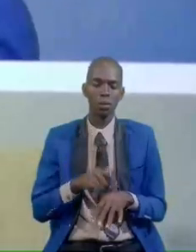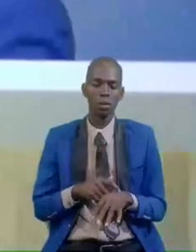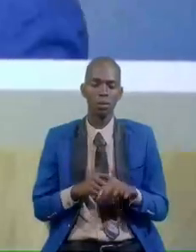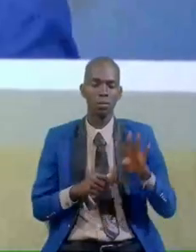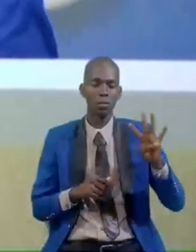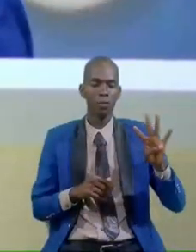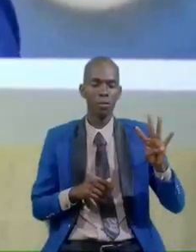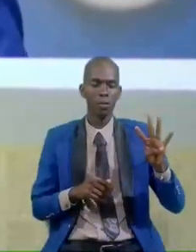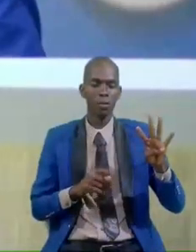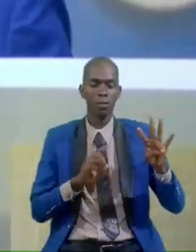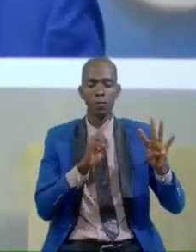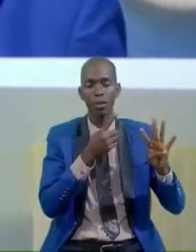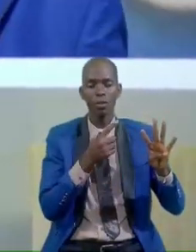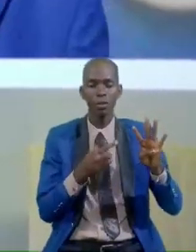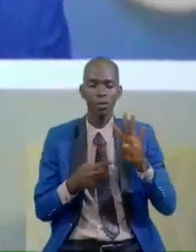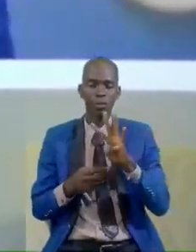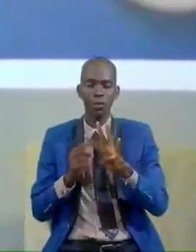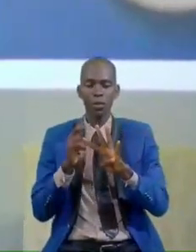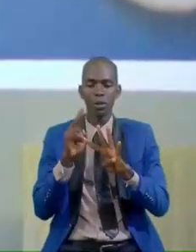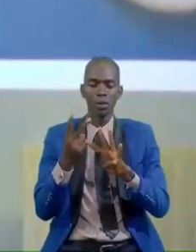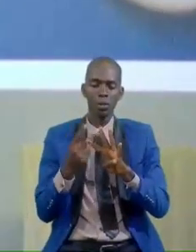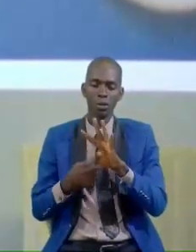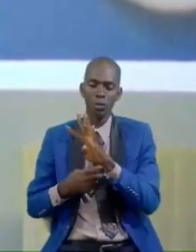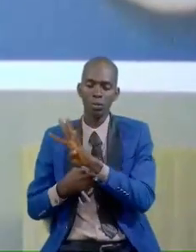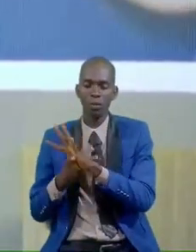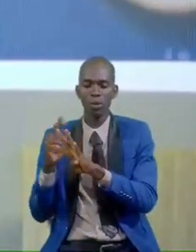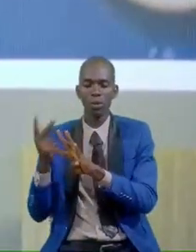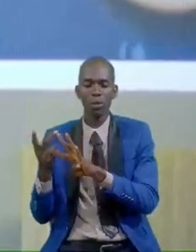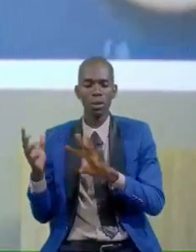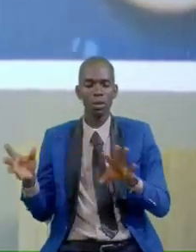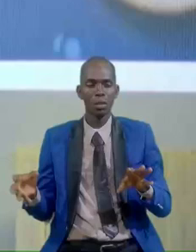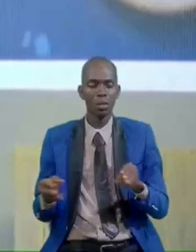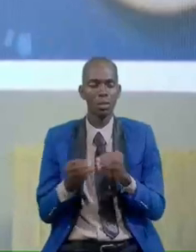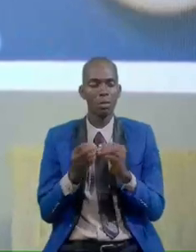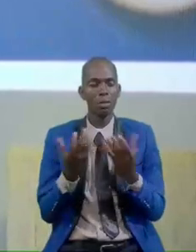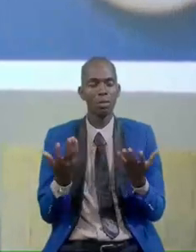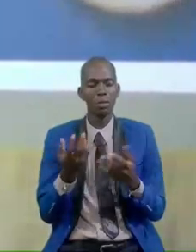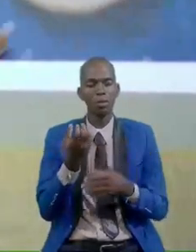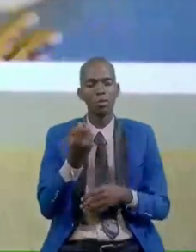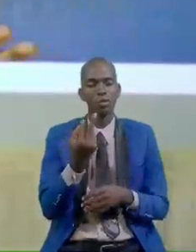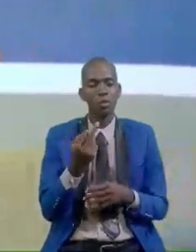Quatre. Première fois, deuxième fois, quatre, une troisième fois. Quatre, ça fait 12.